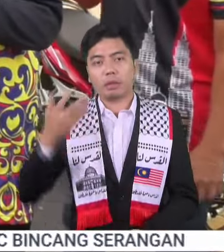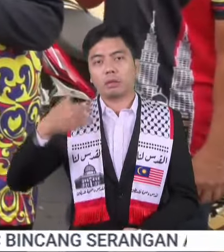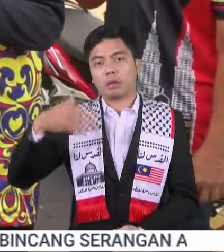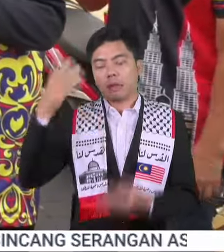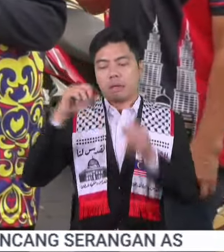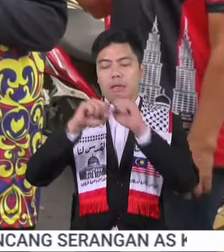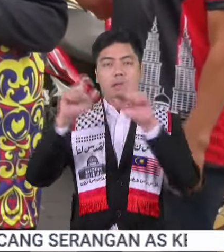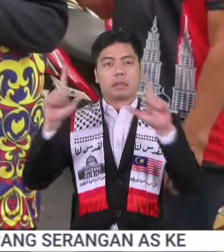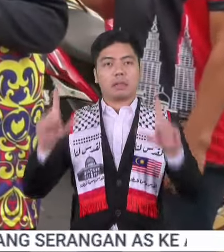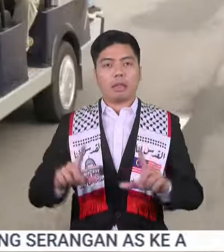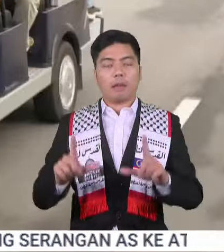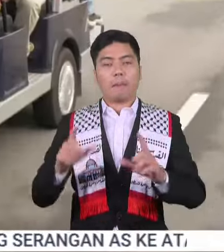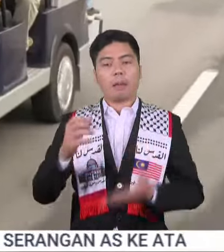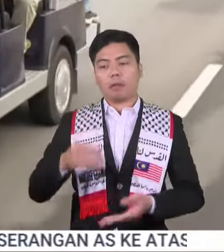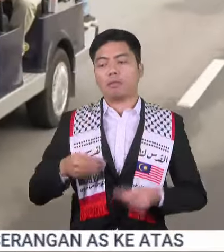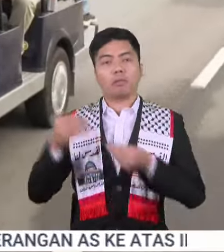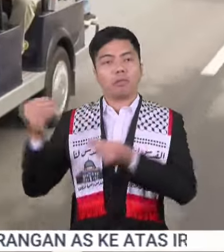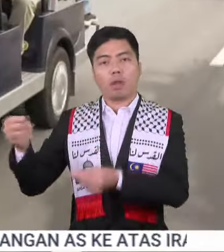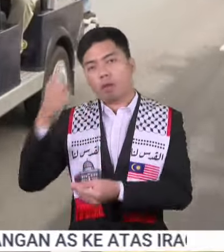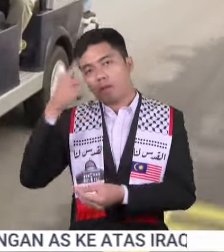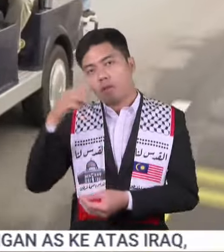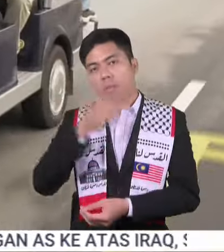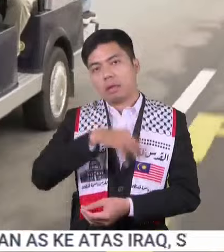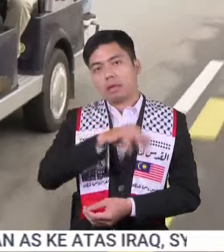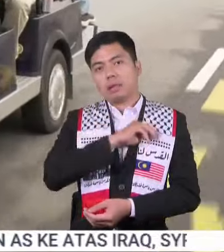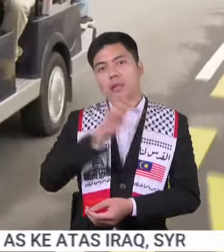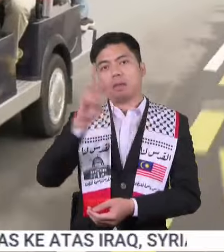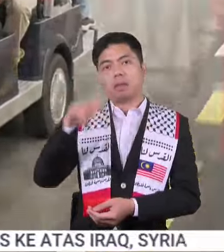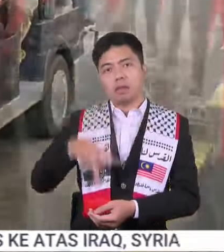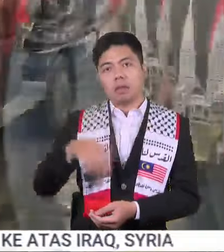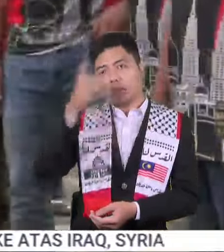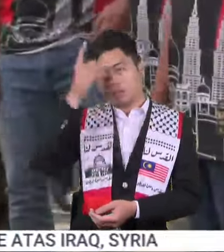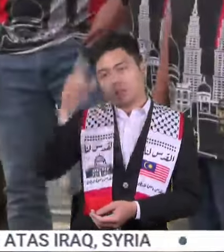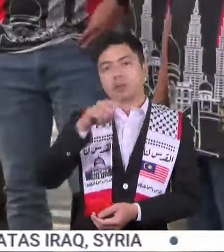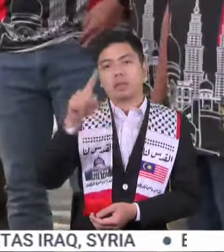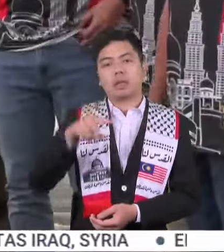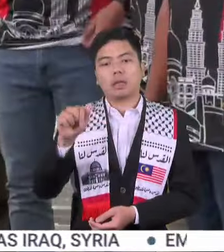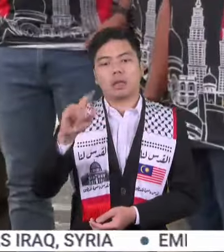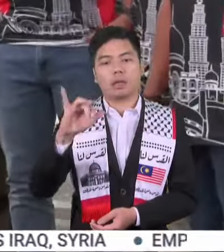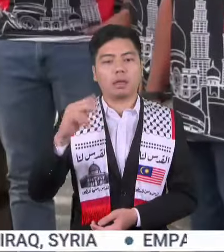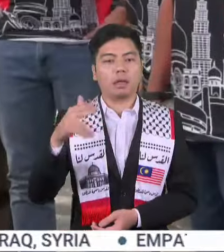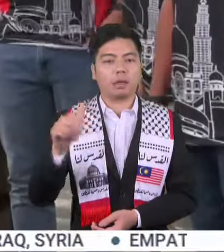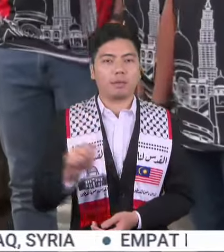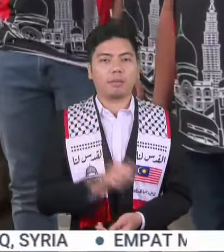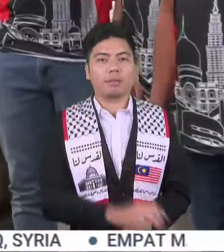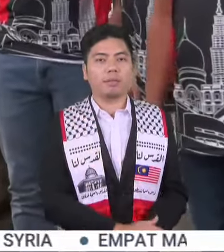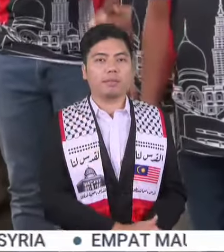Terdahulu, sijil pengiktirafan diserahkan kepada Menteri Wilayah Persekutuan Dr. Zaliha Mustafa.